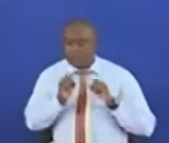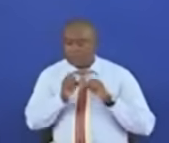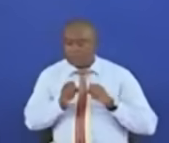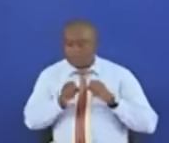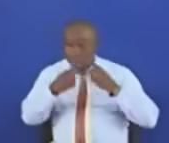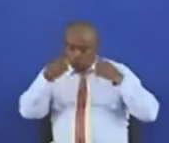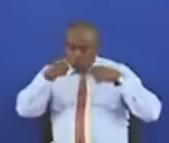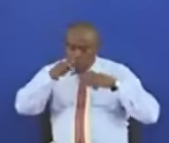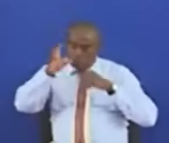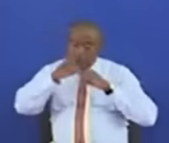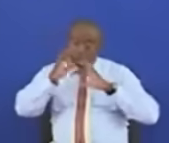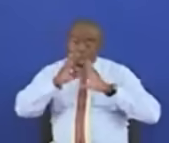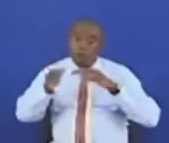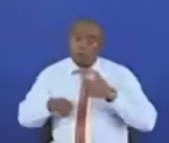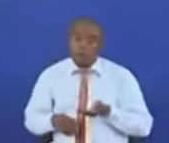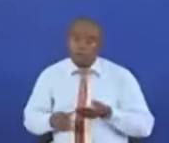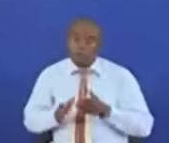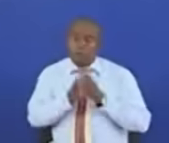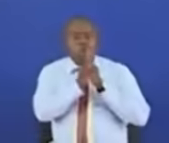Tabora kuasihi